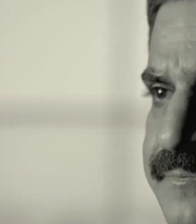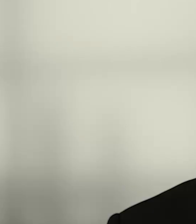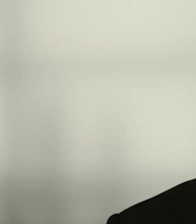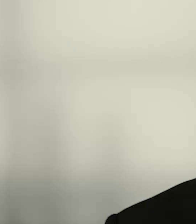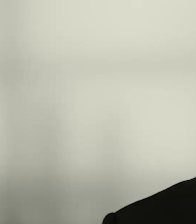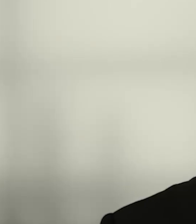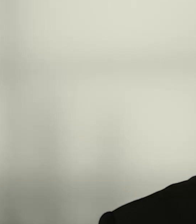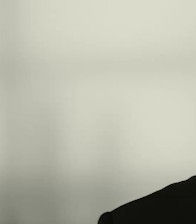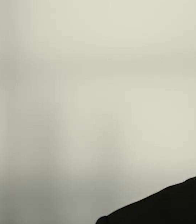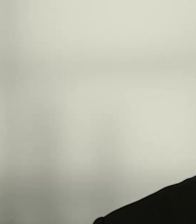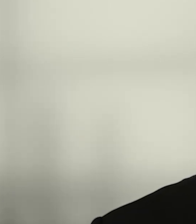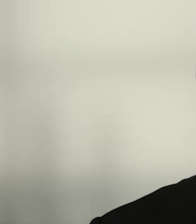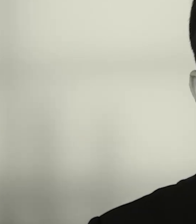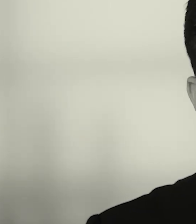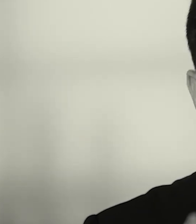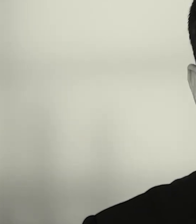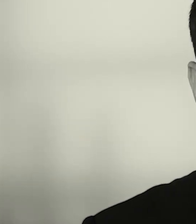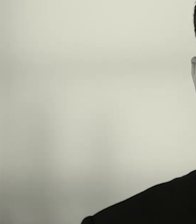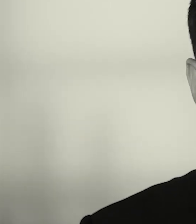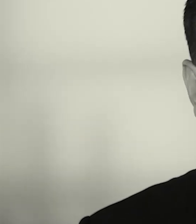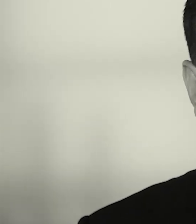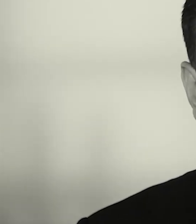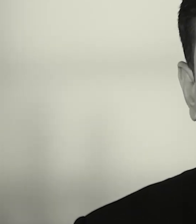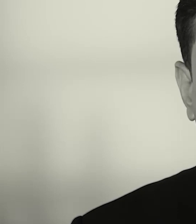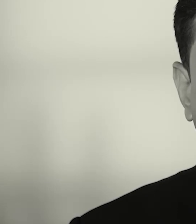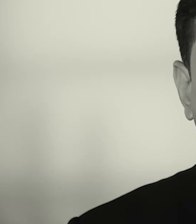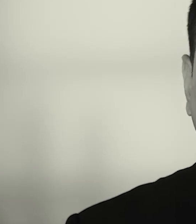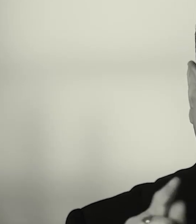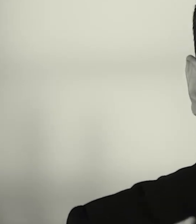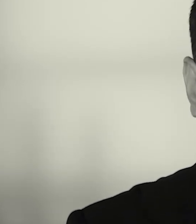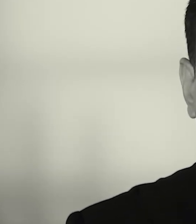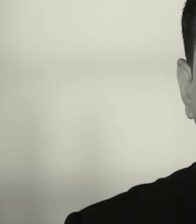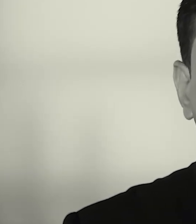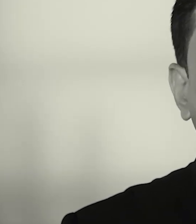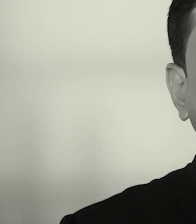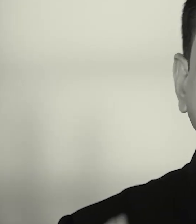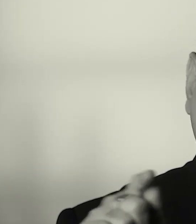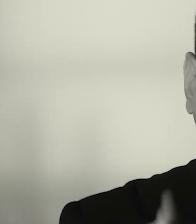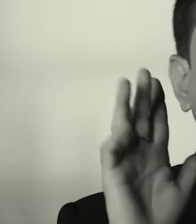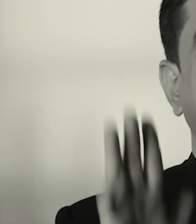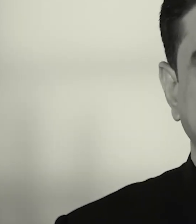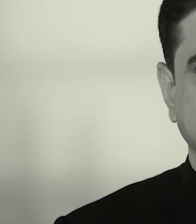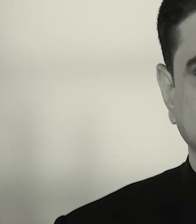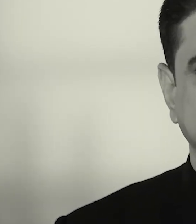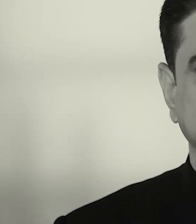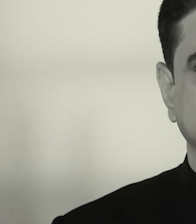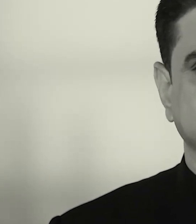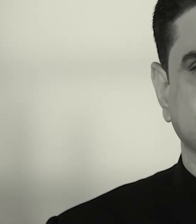थी। इस दौर से निकलने के लिए सिर्फ सच दिखाने की जरूरत है, वो सच जो आपके हित को आगे